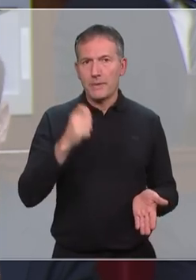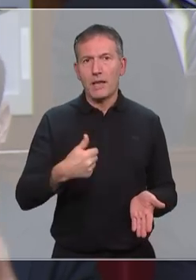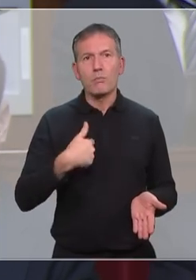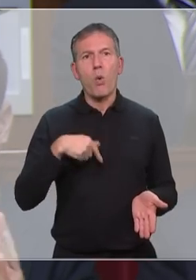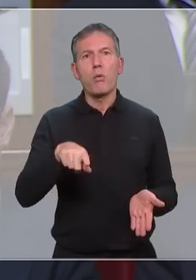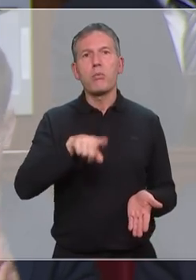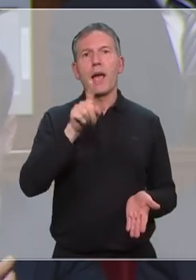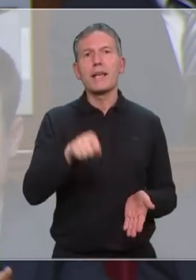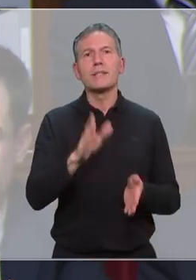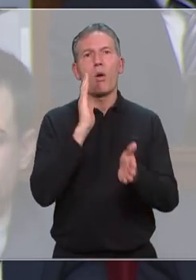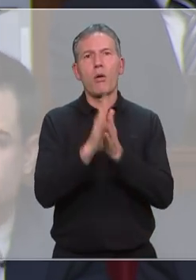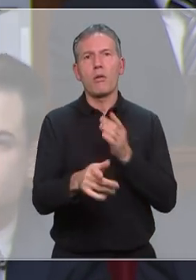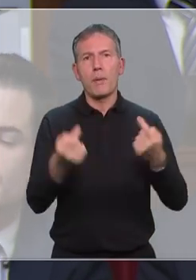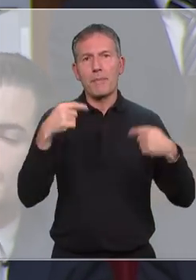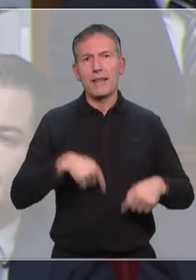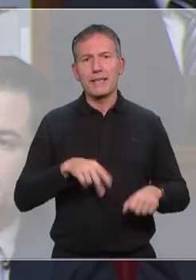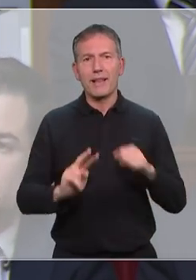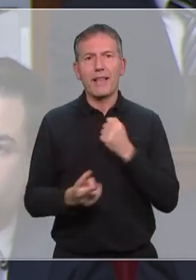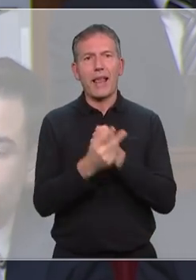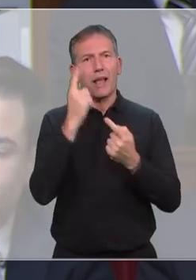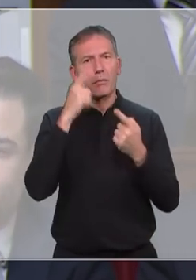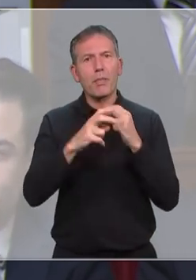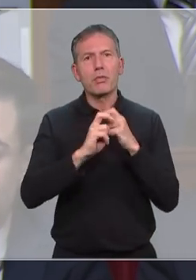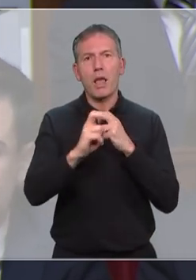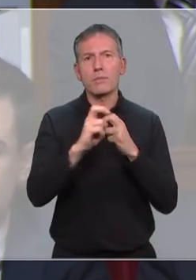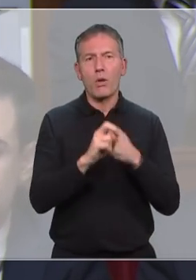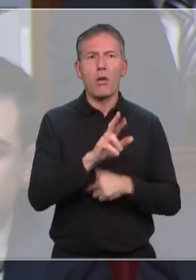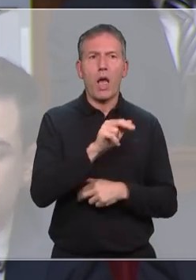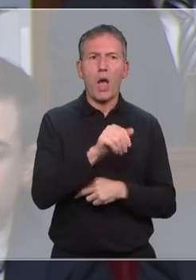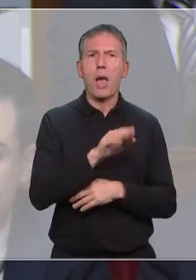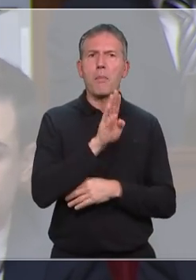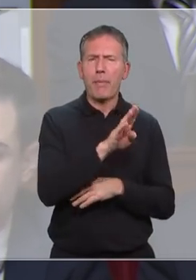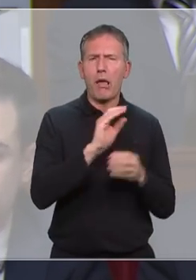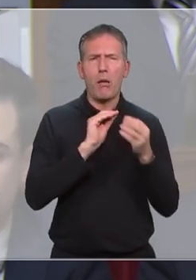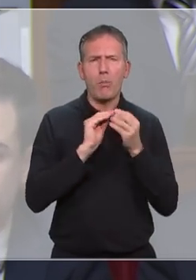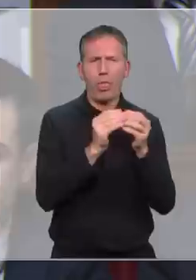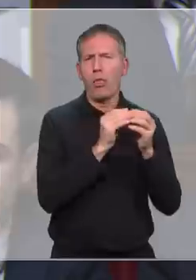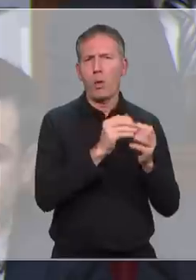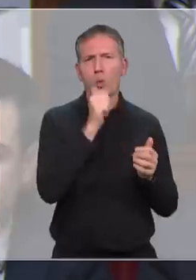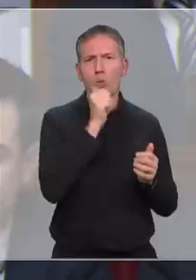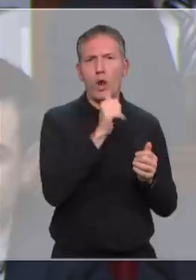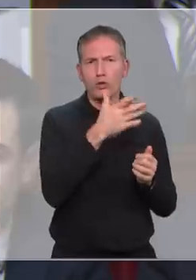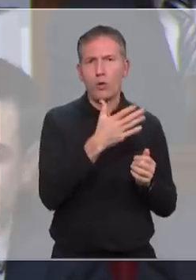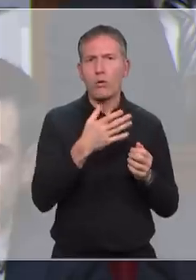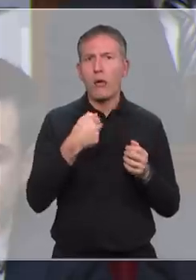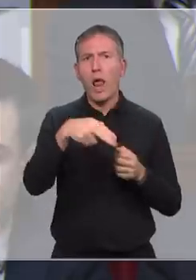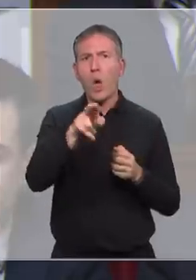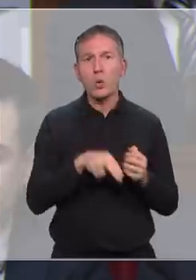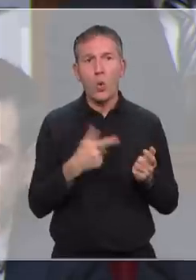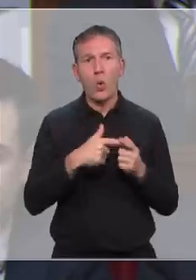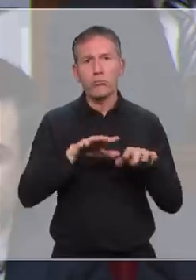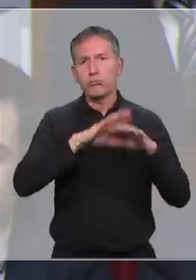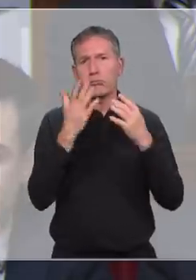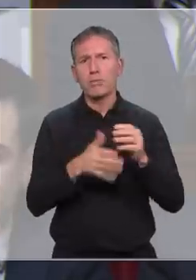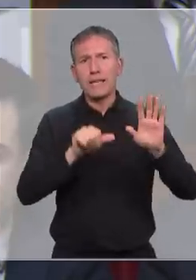question s'adresse au ministre délégué chargé des transports. RERB, la galère quotidienne, ou encore aller et retour. Nous avons cumulé